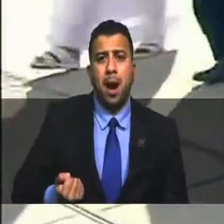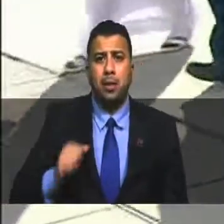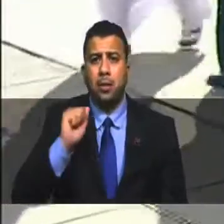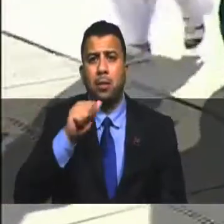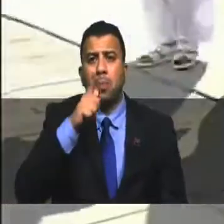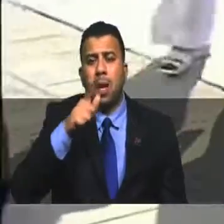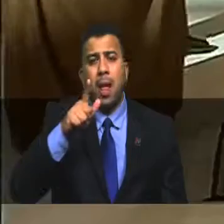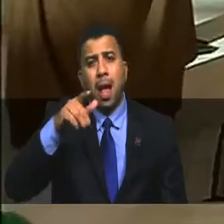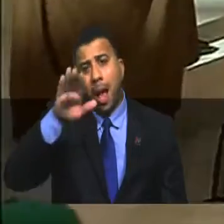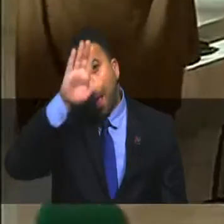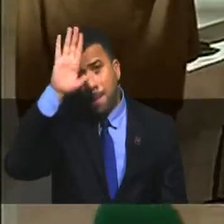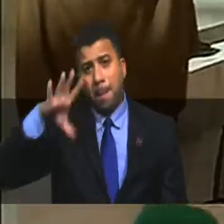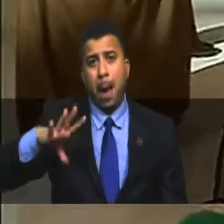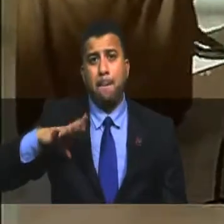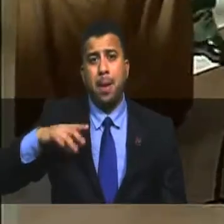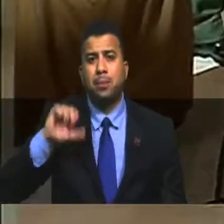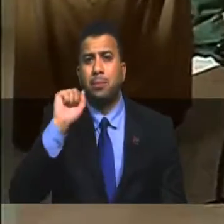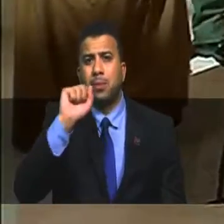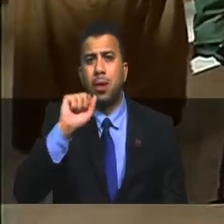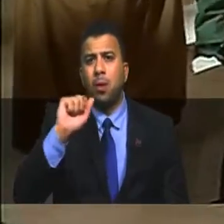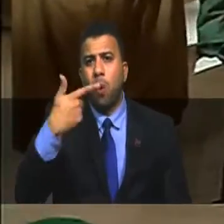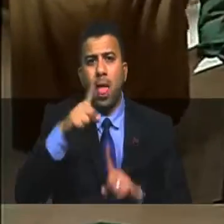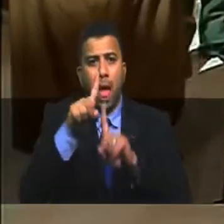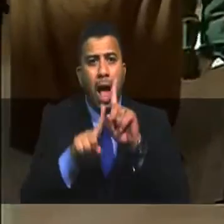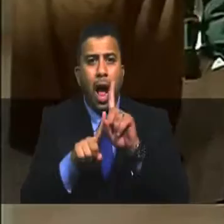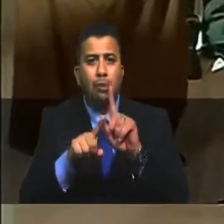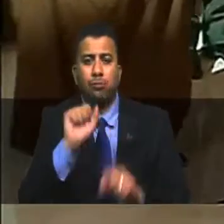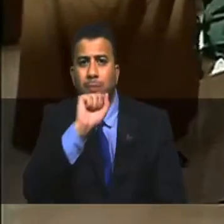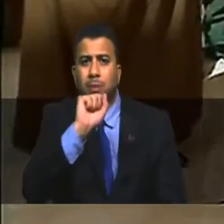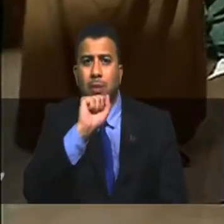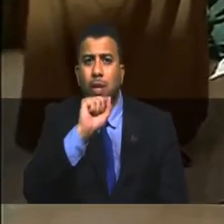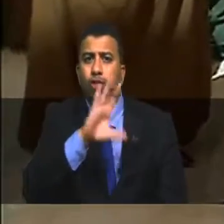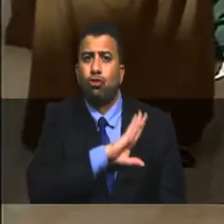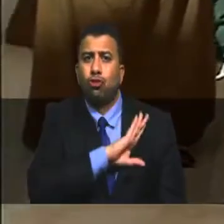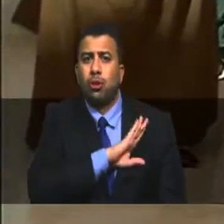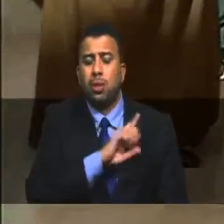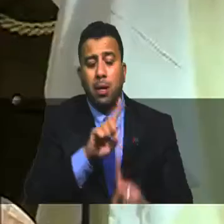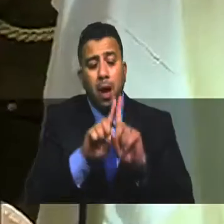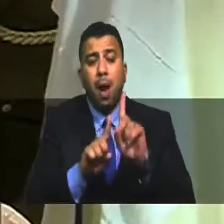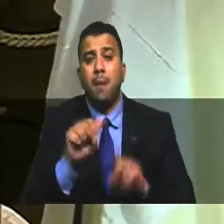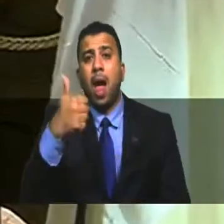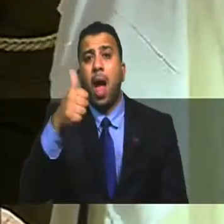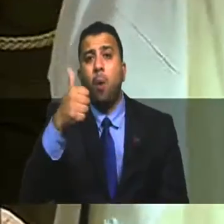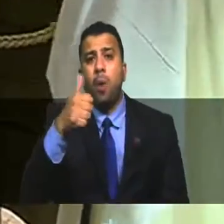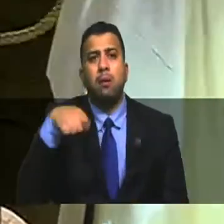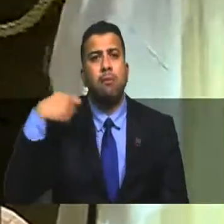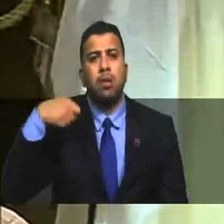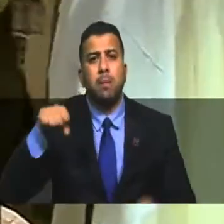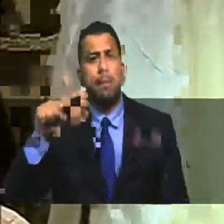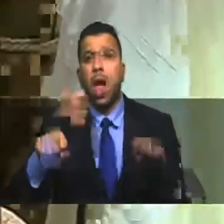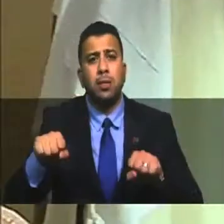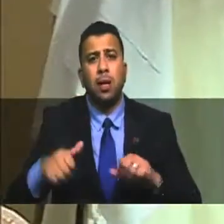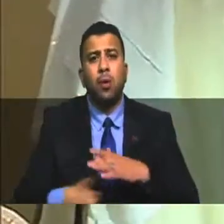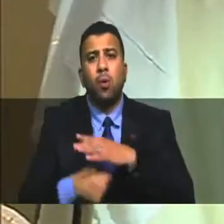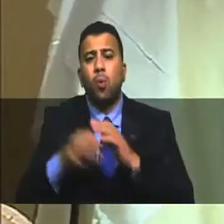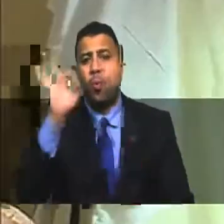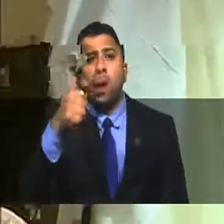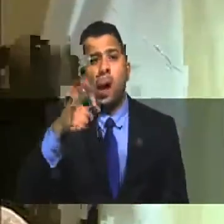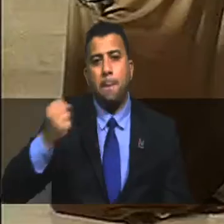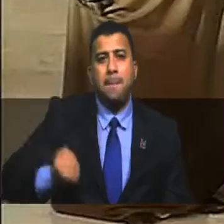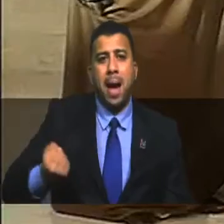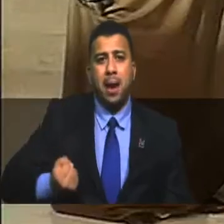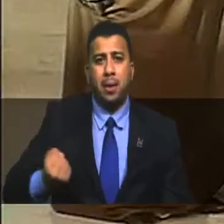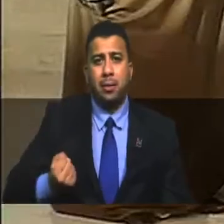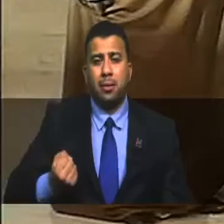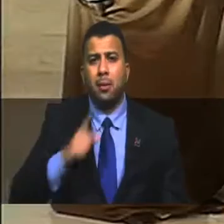والأمير سلمان بن حمد آل خليفة ولي العهد نائب القائد الأعلى النائب الأول لرئيس مجلس الوزراء في مملكة